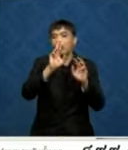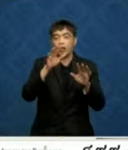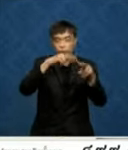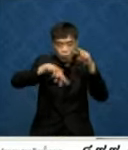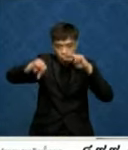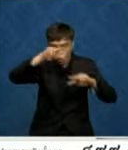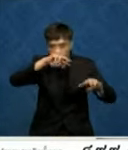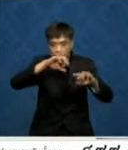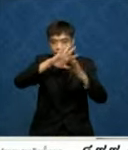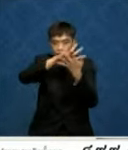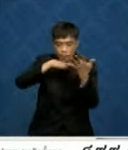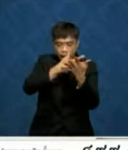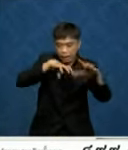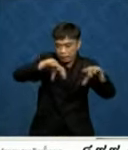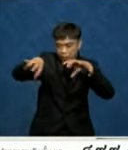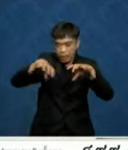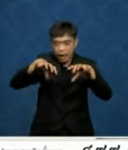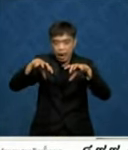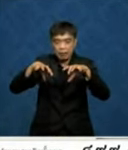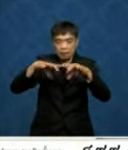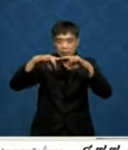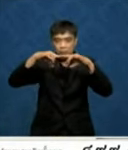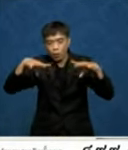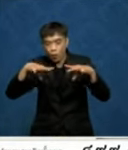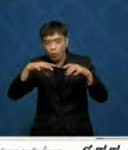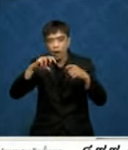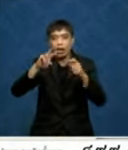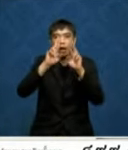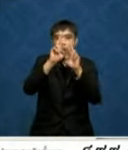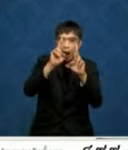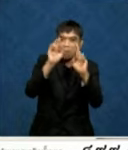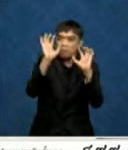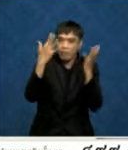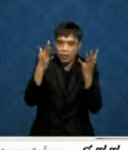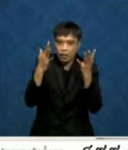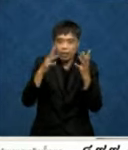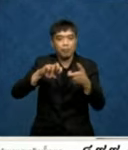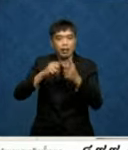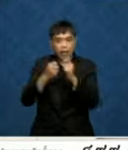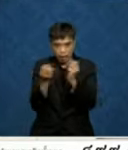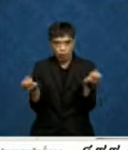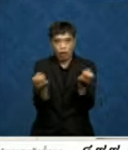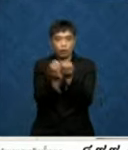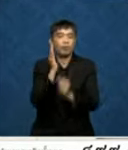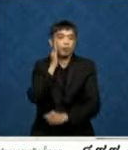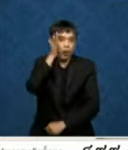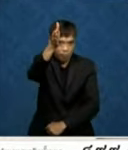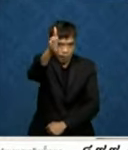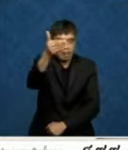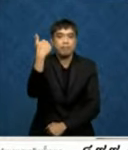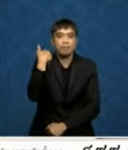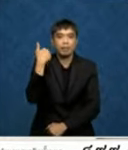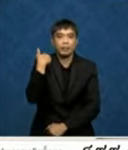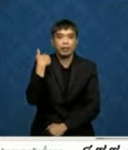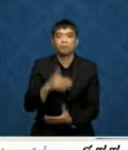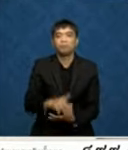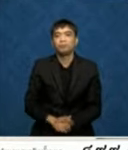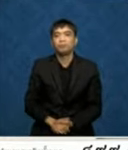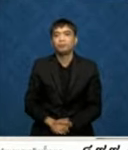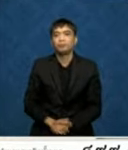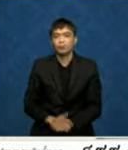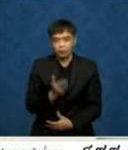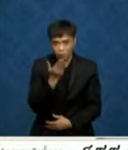จนเกิดความผิดพลาดส่งผลให้เกิดความเสียหายร้ายแรงอย่างใหญ่หลวงท่านประธานครับผมขอรบ